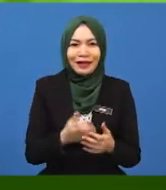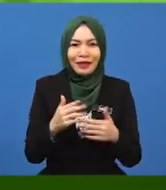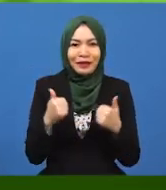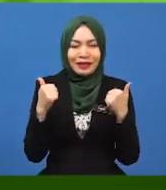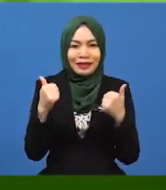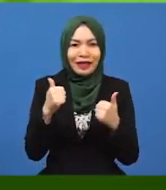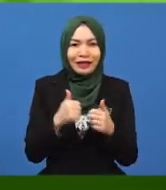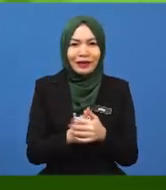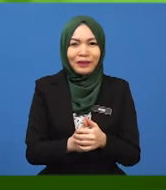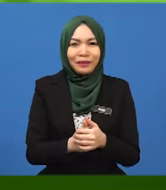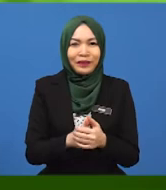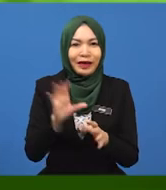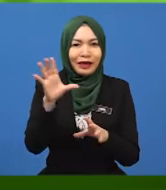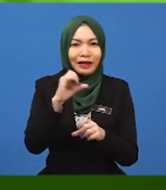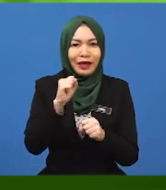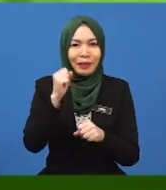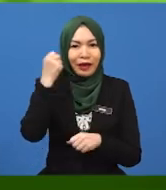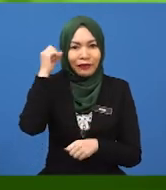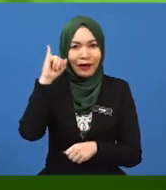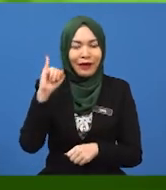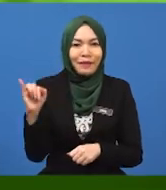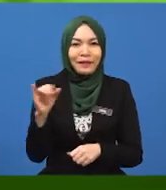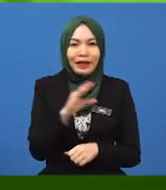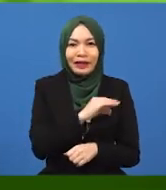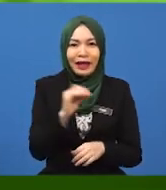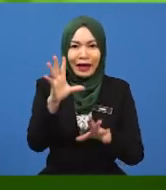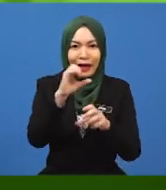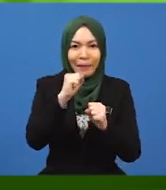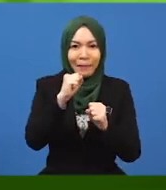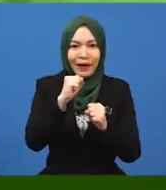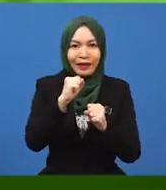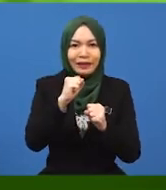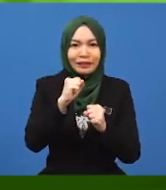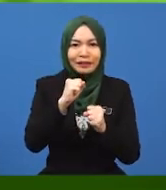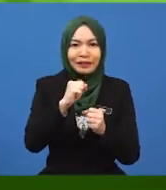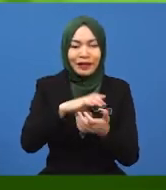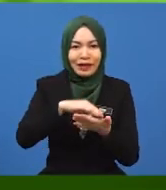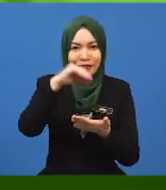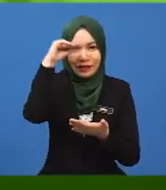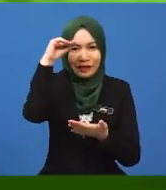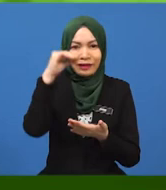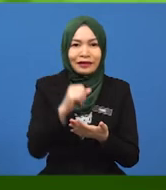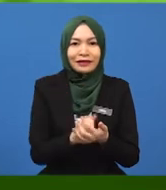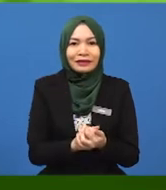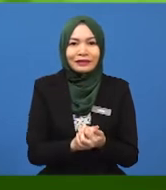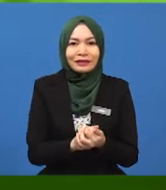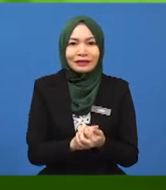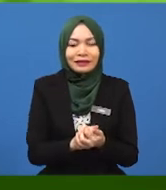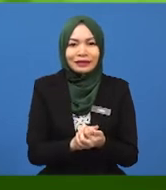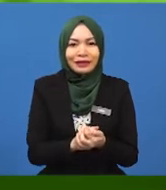murid-murid berjaya menguasai objektif pembelajaran kita pada hari